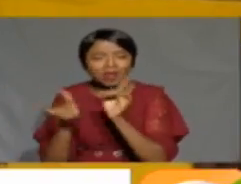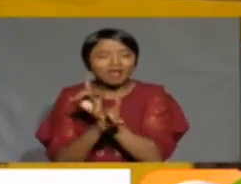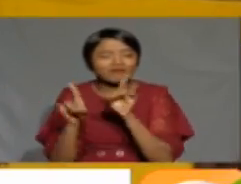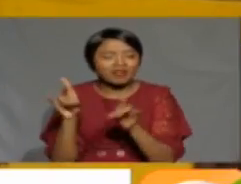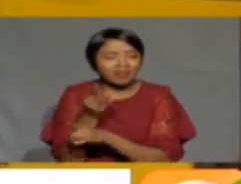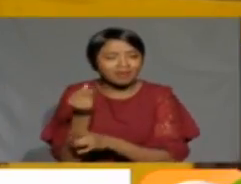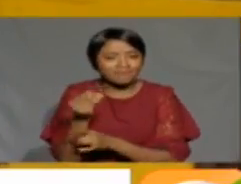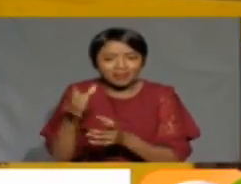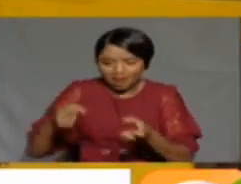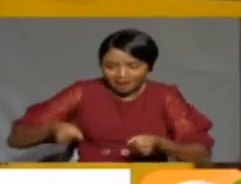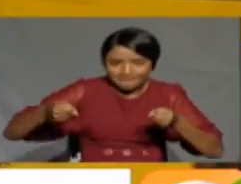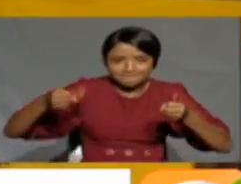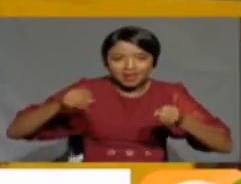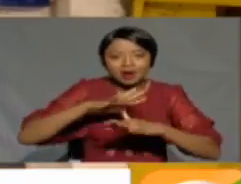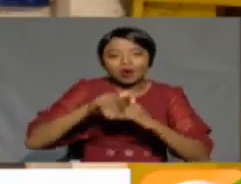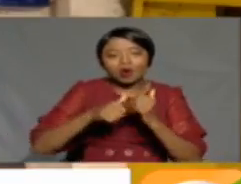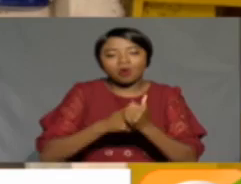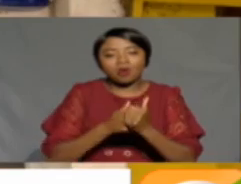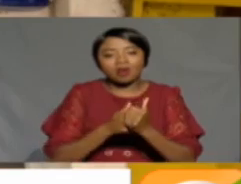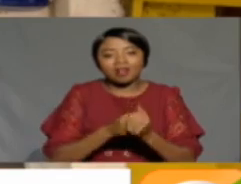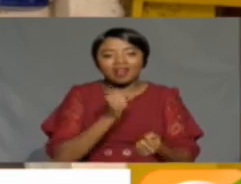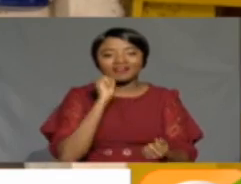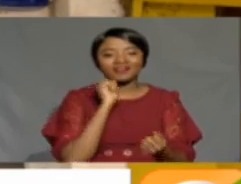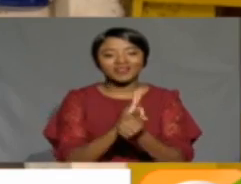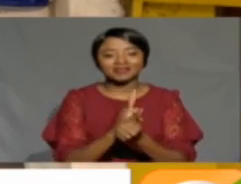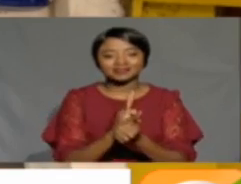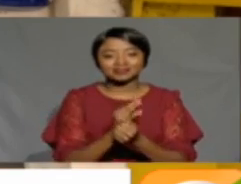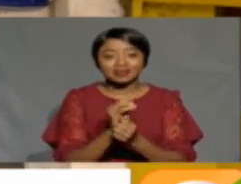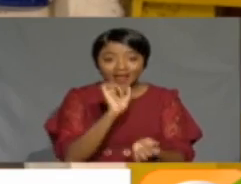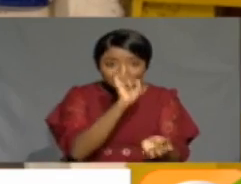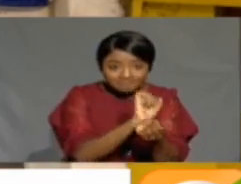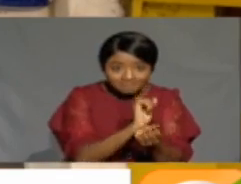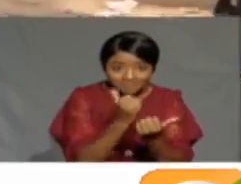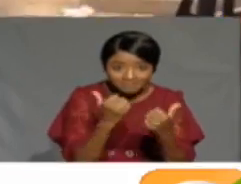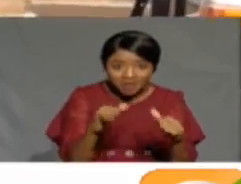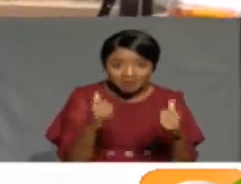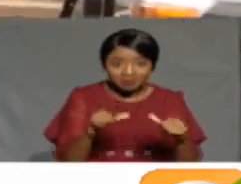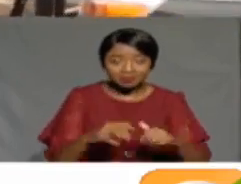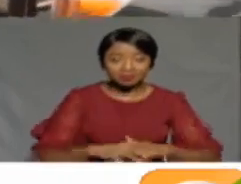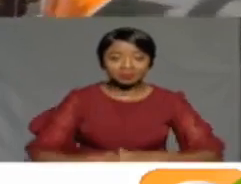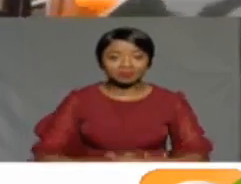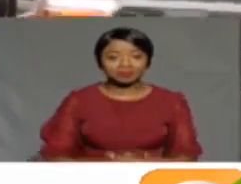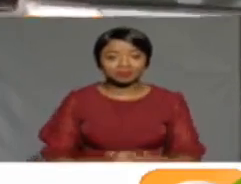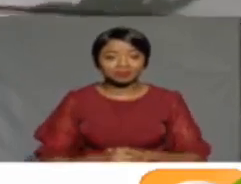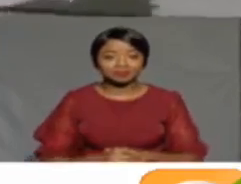zimewekwa kwenye mabegi 13. Hamna ambaye amekamatwa hadi sasa.